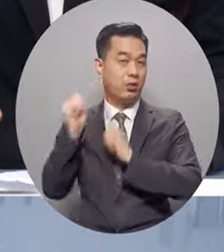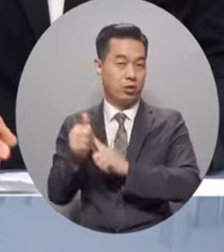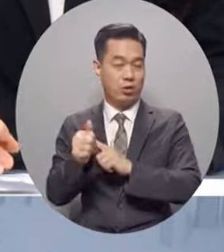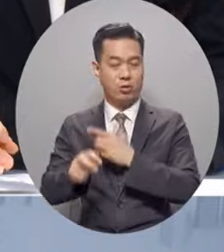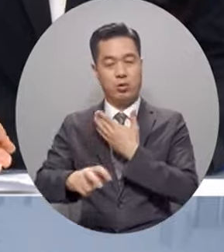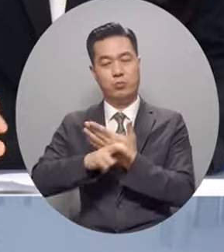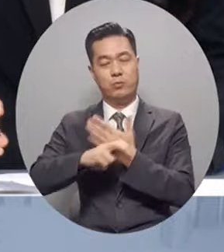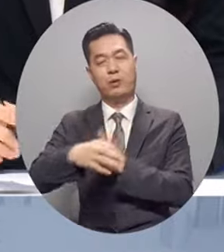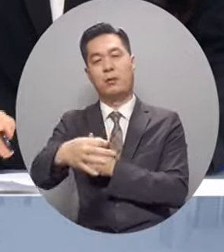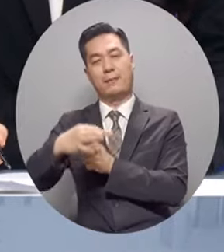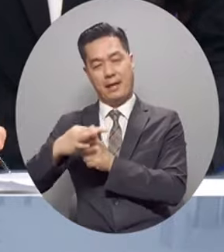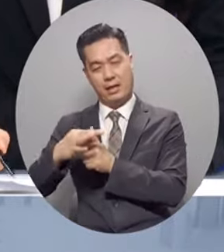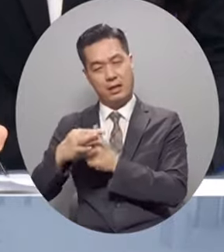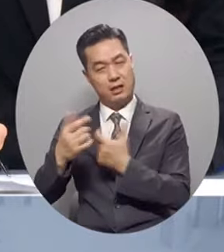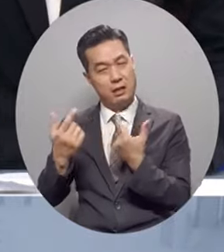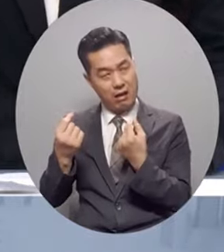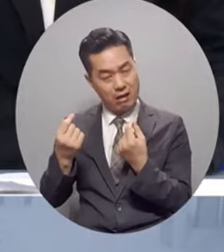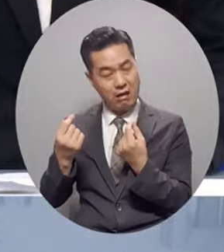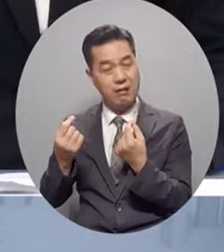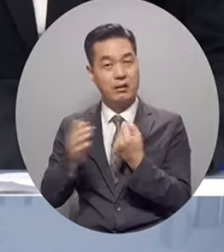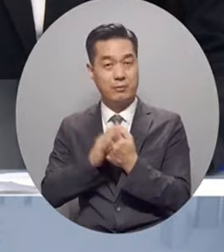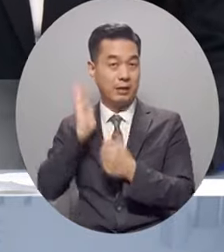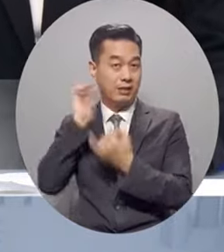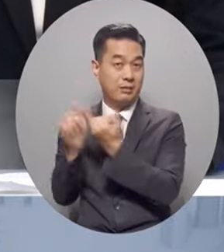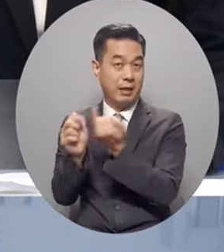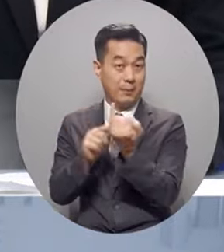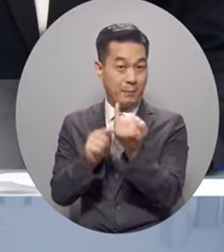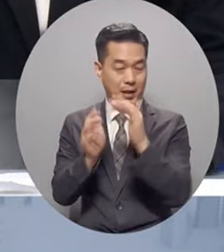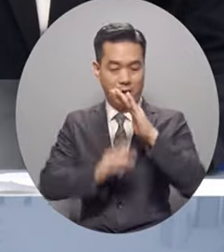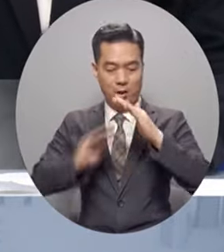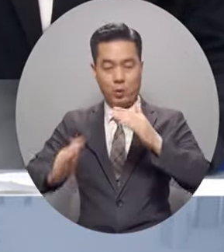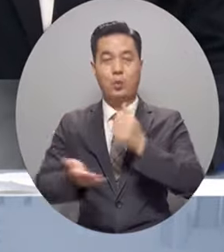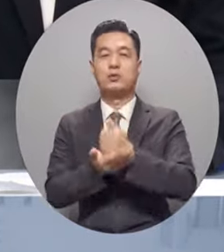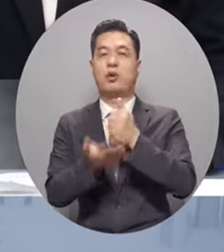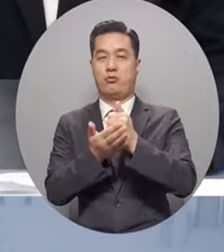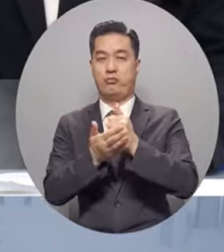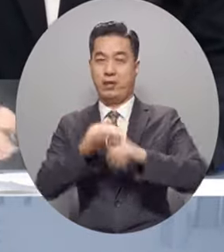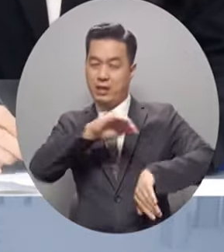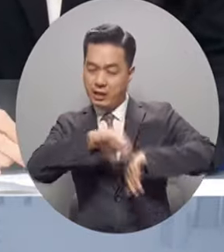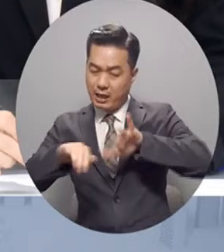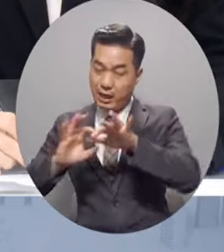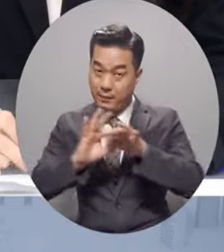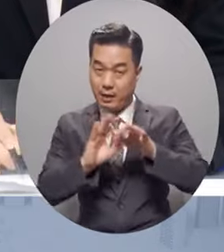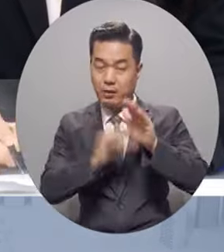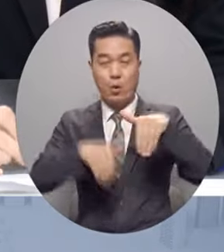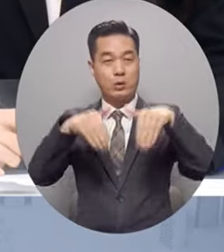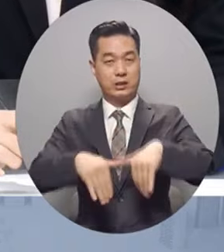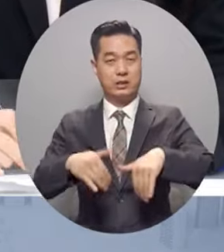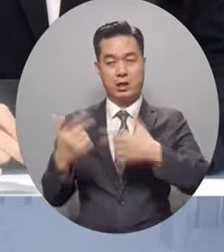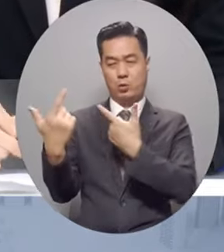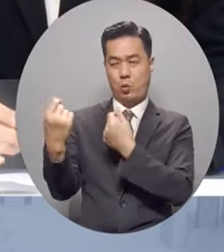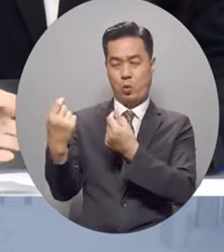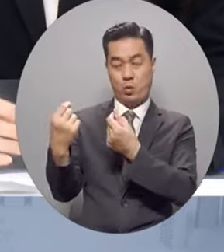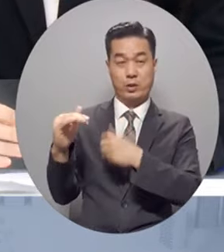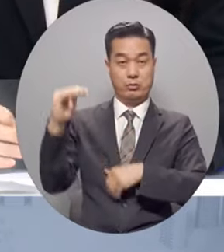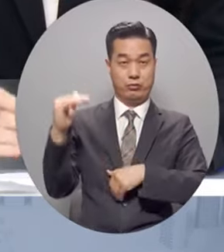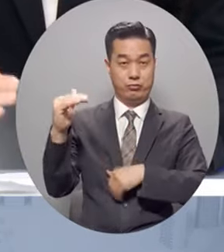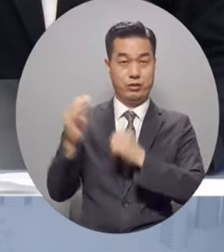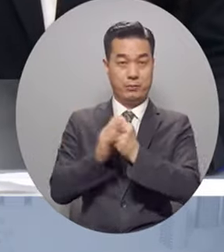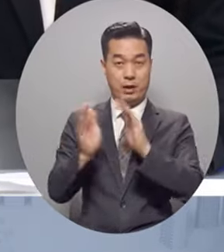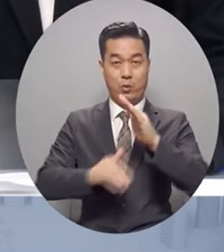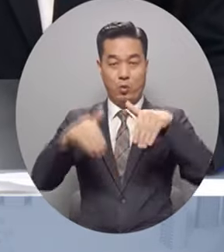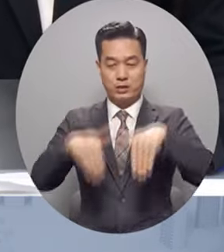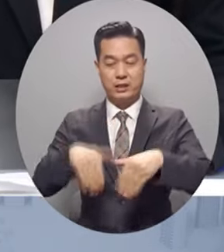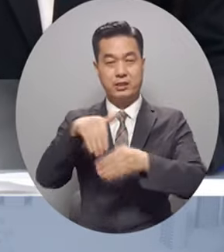혐의를 받게 된 거고요 또 김건 여사의 공청기 의혹은이 김여사가 공직자에 준하는 신분이기 때문에 공직 선거법